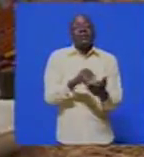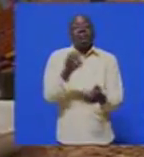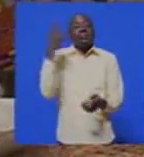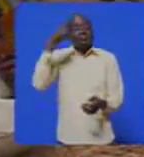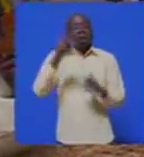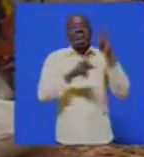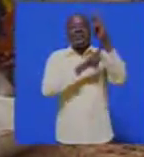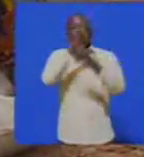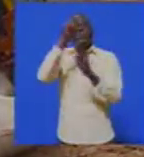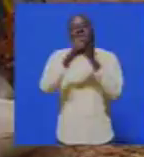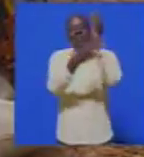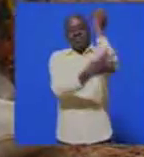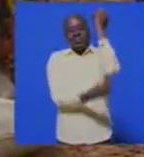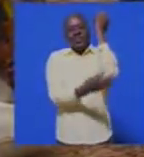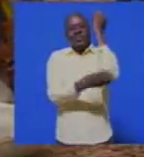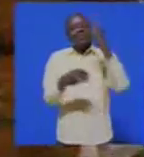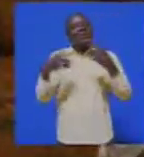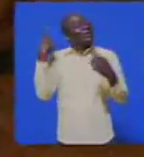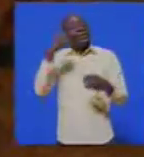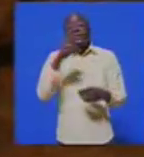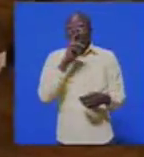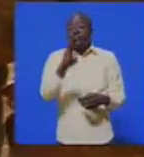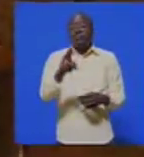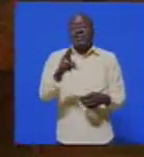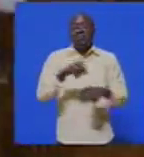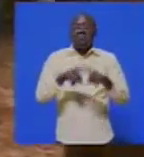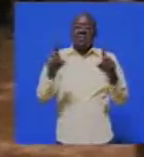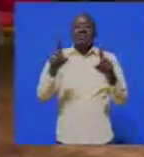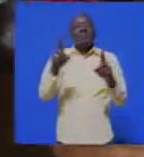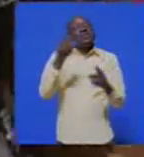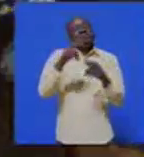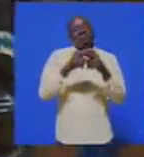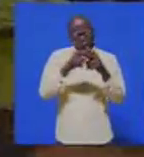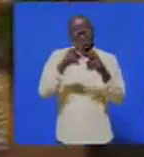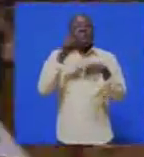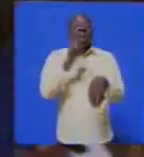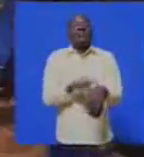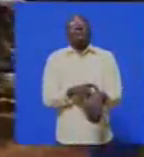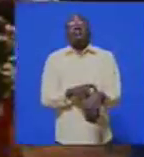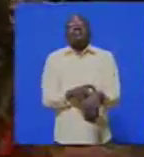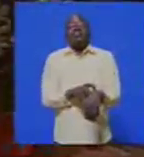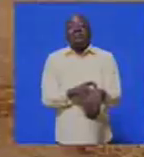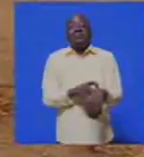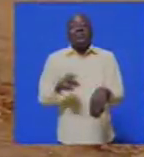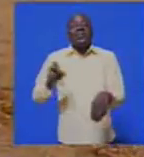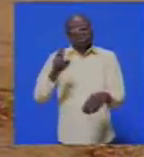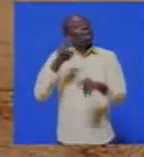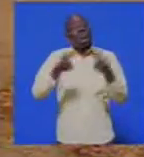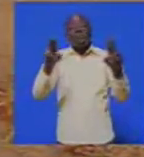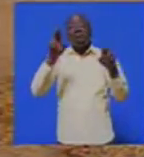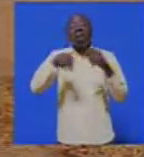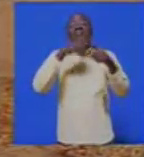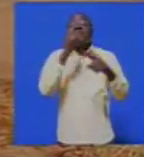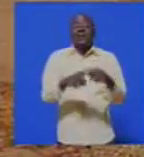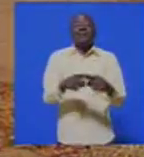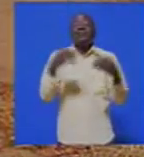population vulnérable sera soulagée, mais pour un bref délai. Nul ne sait quand cette